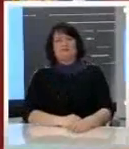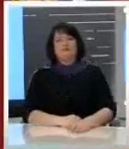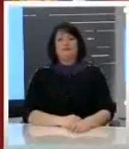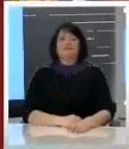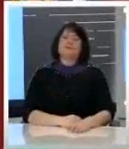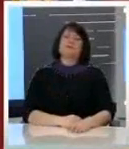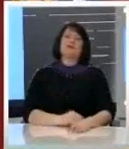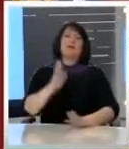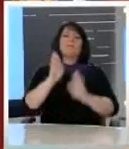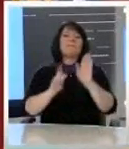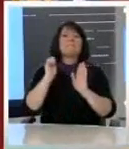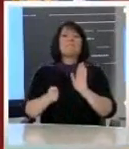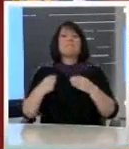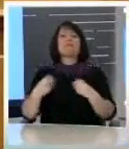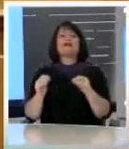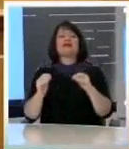Πληστηριασμούς.